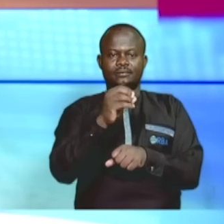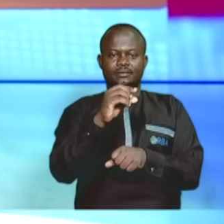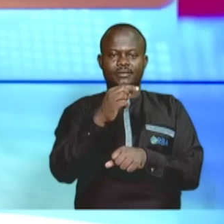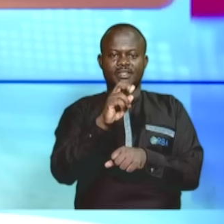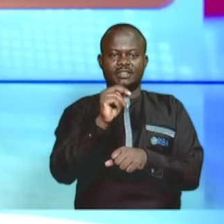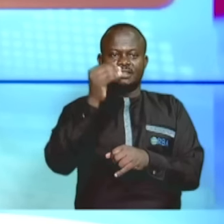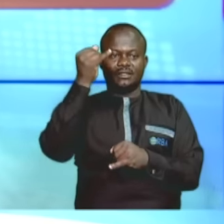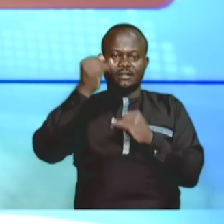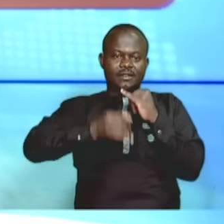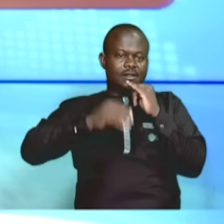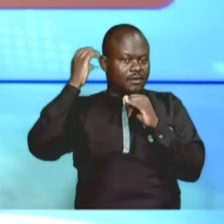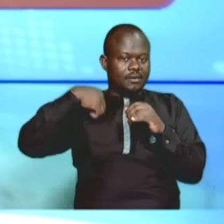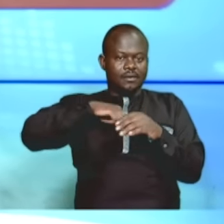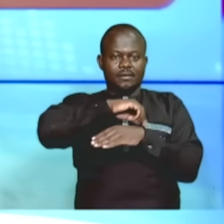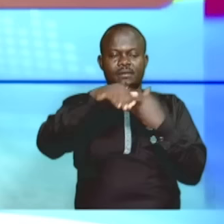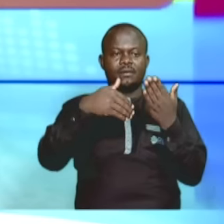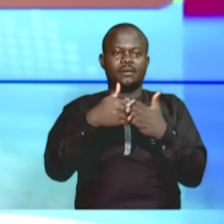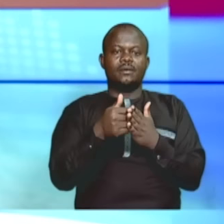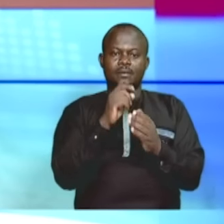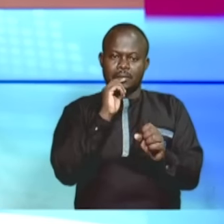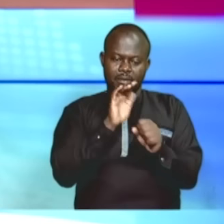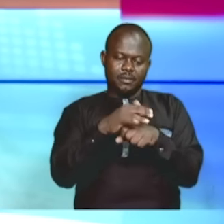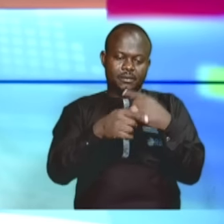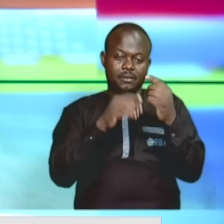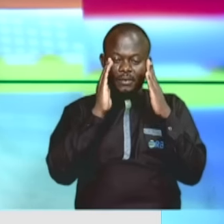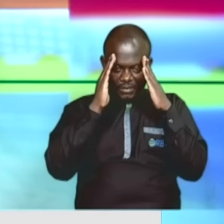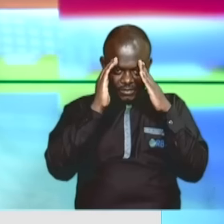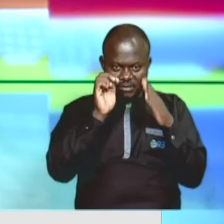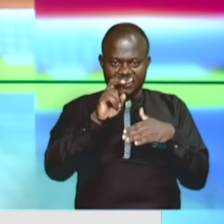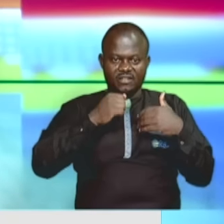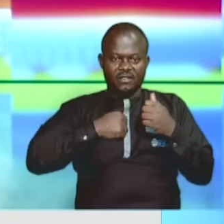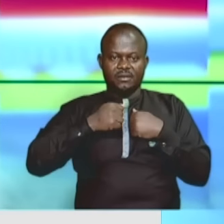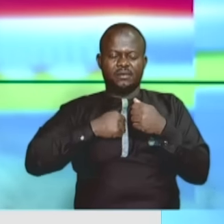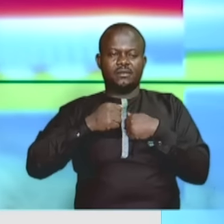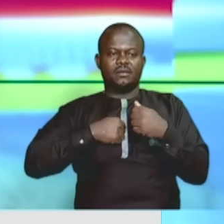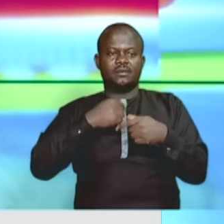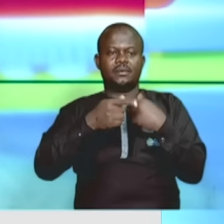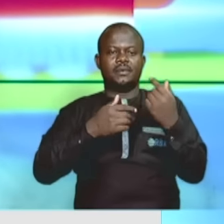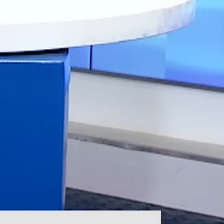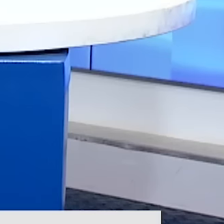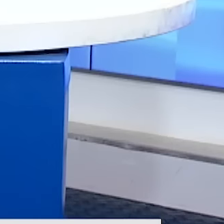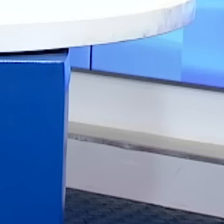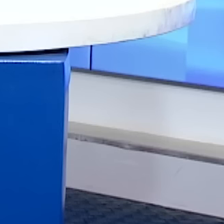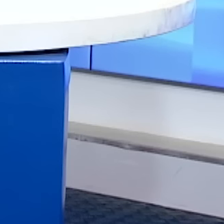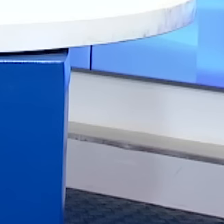amakuru yacu y'aka kanya tubarekeye gukomeza gukurikira gahunda za televiziyo y'u Rwanda ngendi Fiston Felix Habineza.